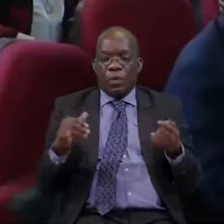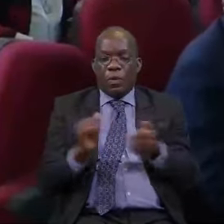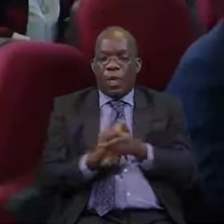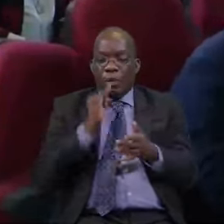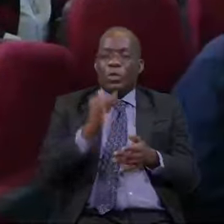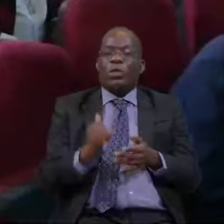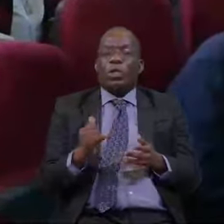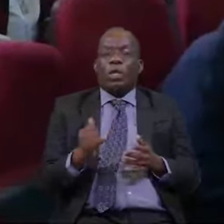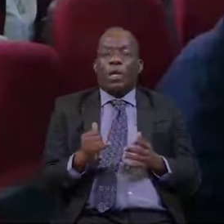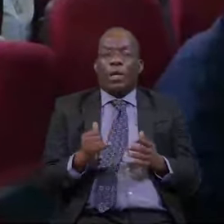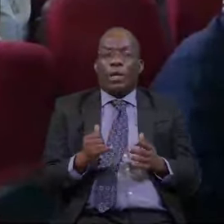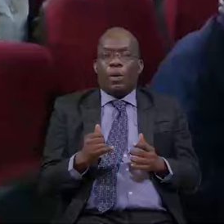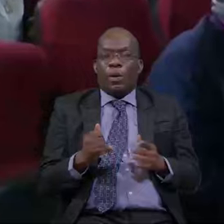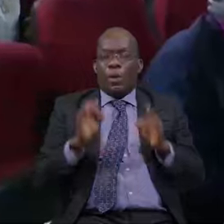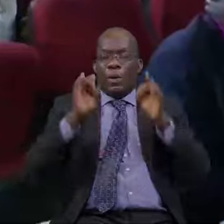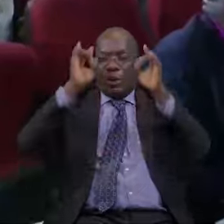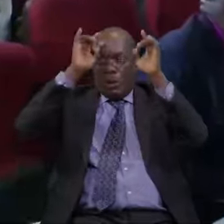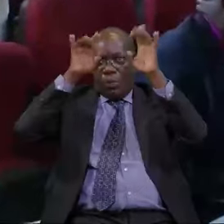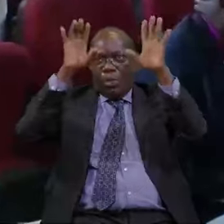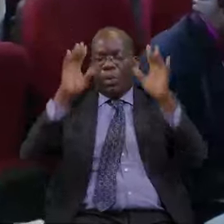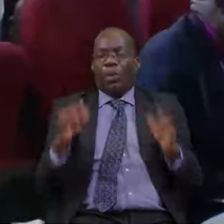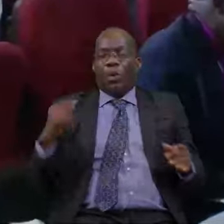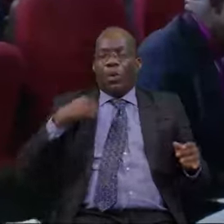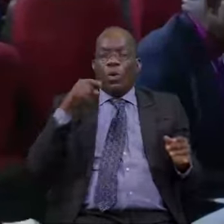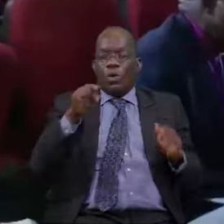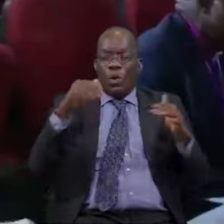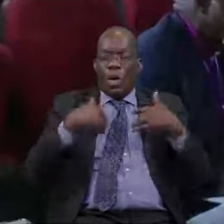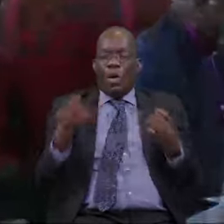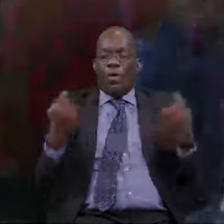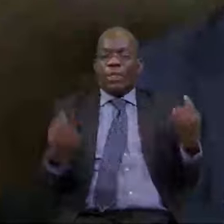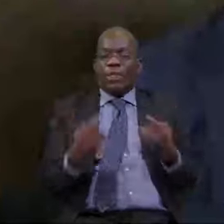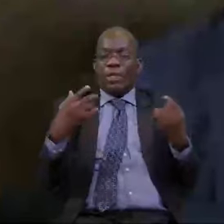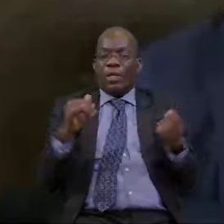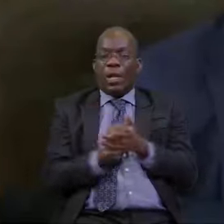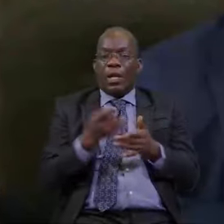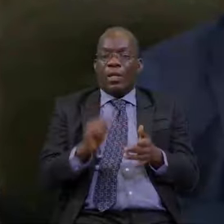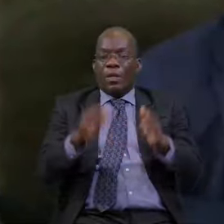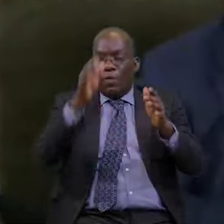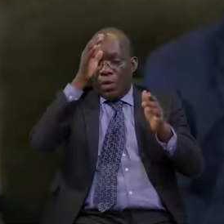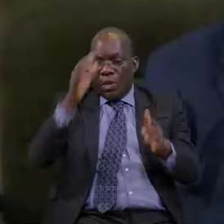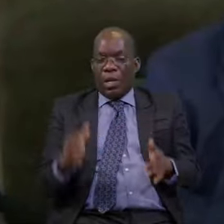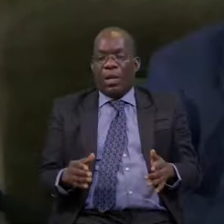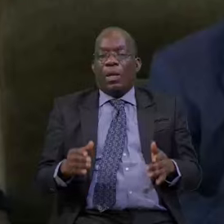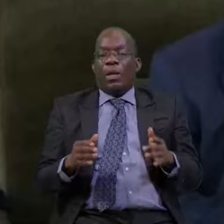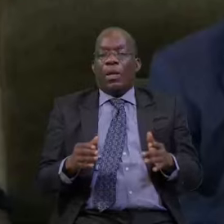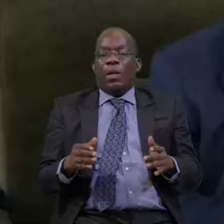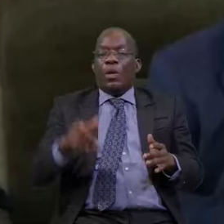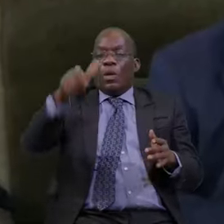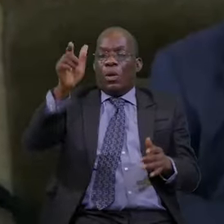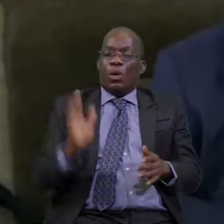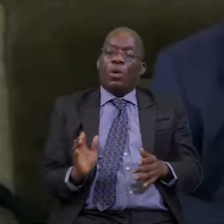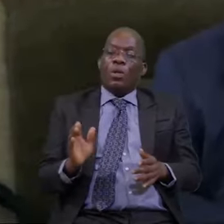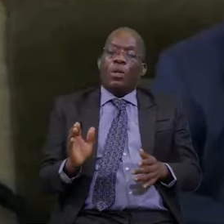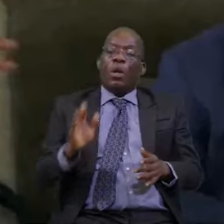terrible. Vous avez les péchés que le Père céleste, quel que soit le nom que vous